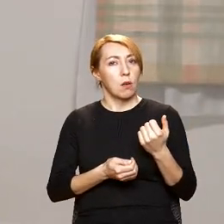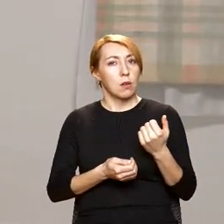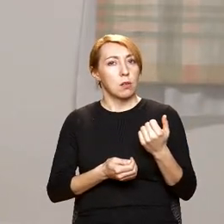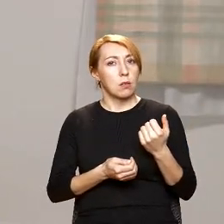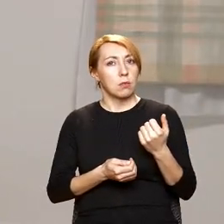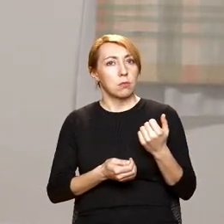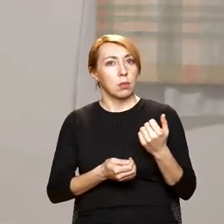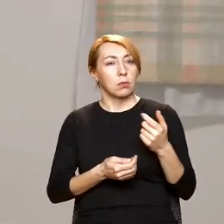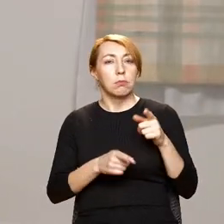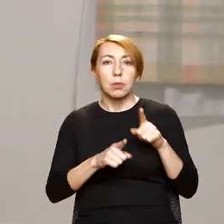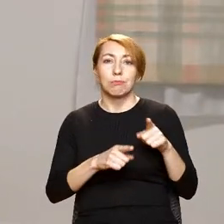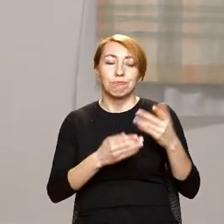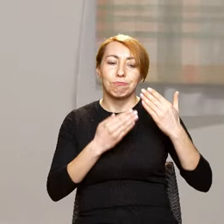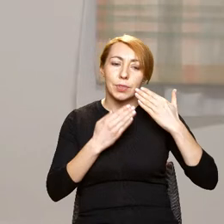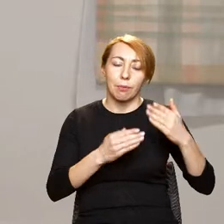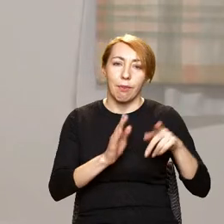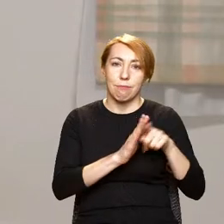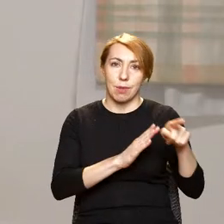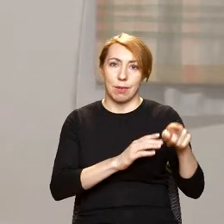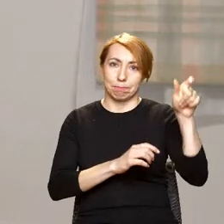poniosła osoba tłumaczki,